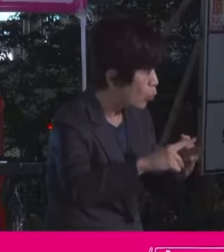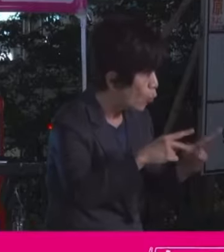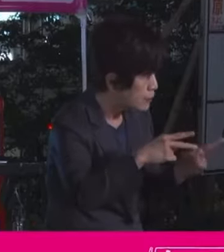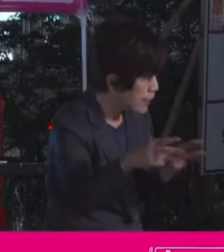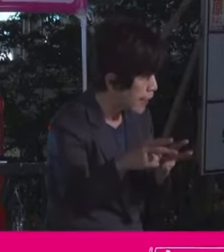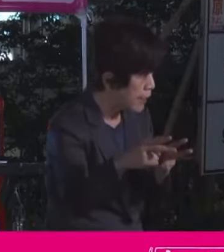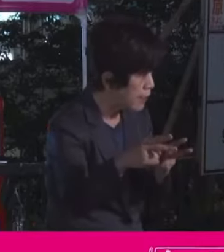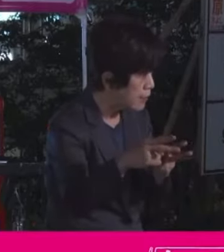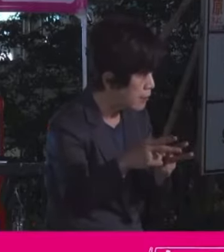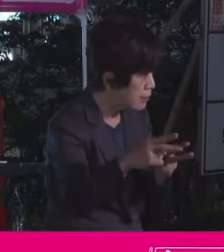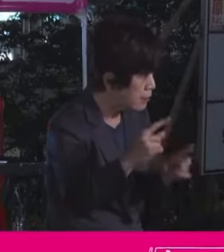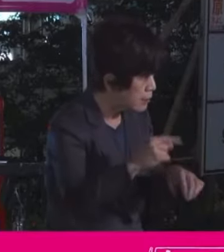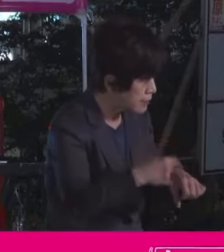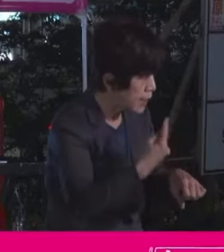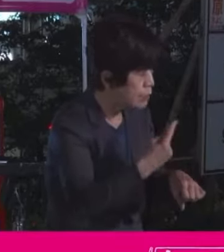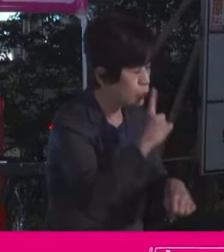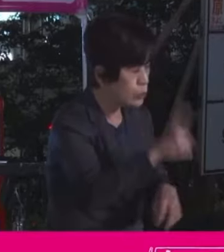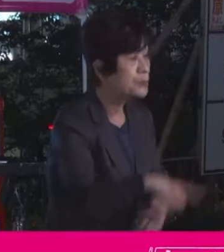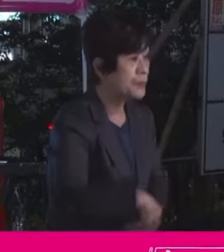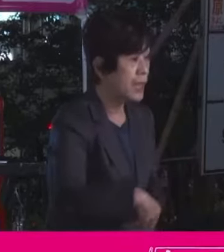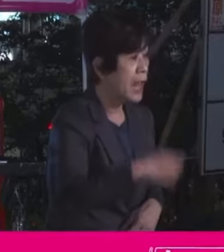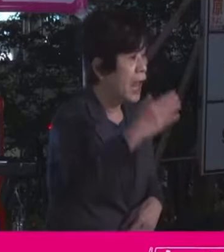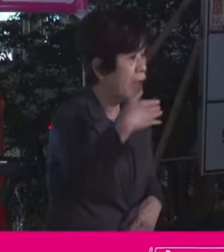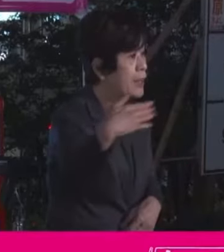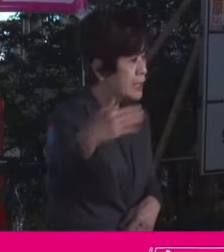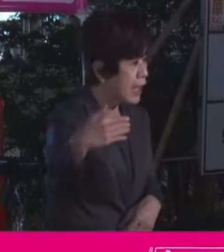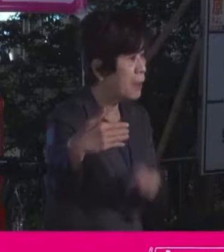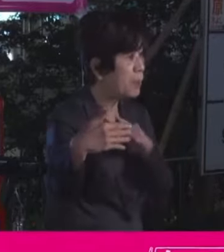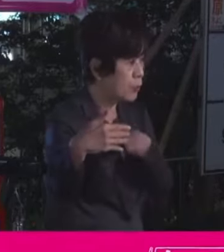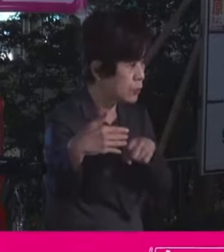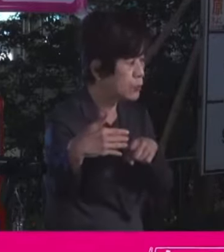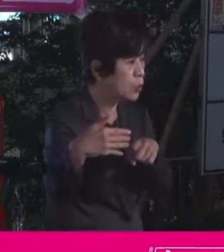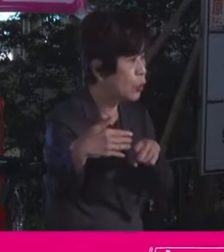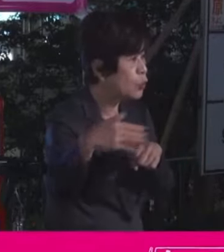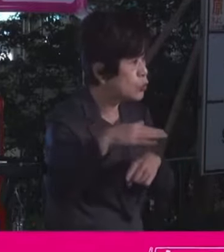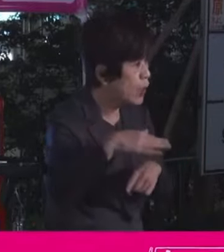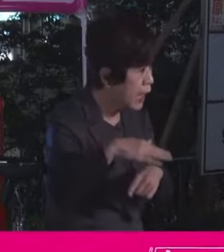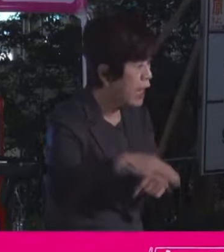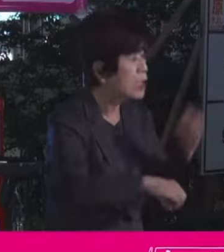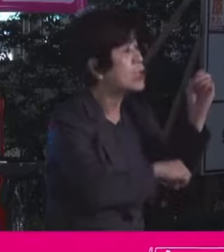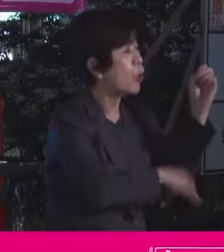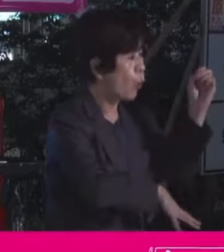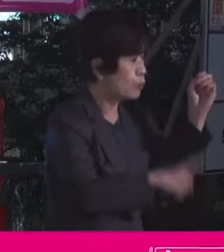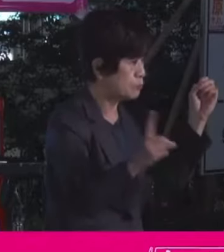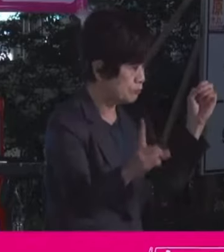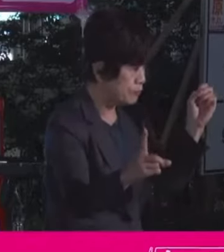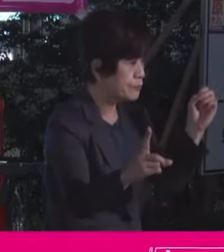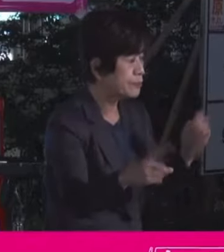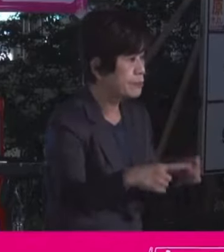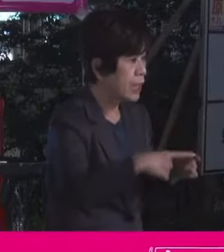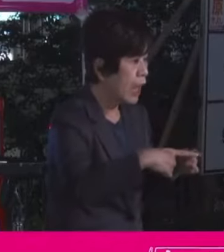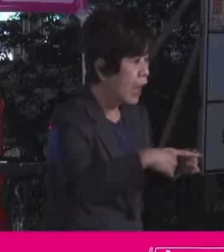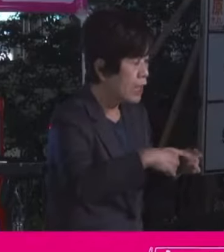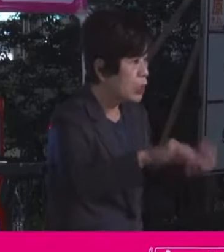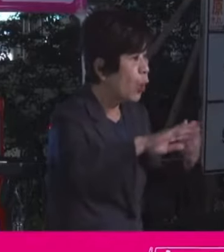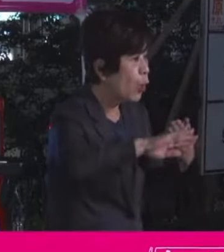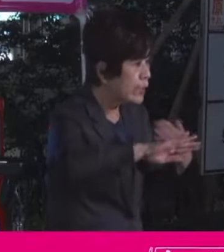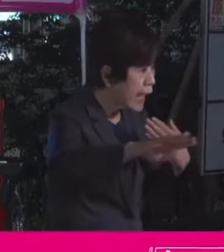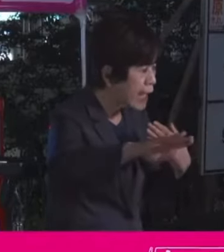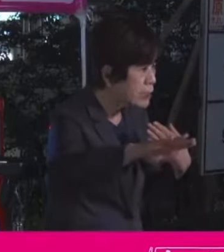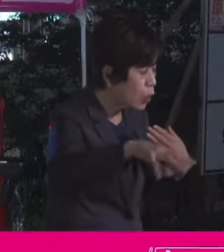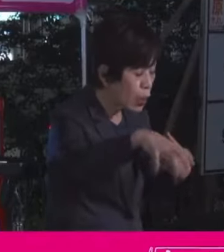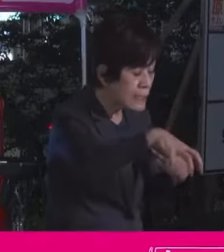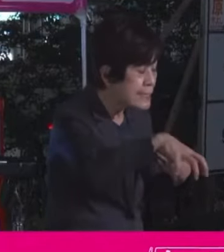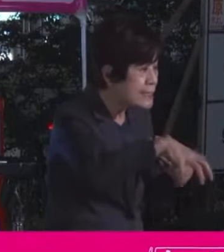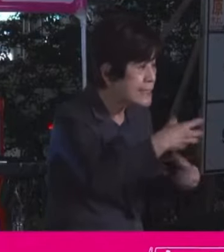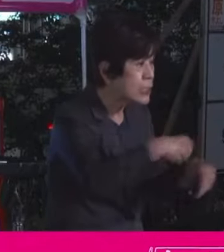これが今アメリカ自身の、アメリカ自身の水準なんです。すべての日本以外の地域協定はこの原則で